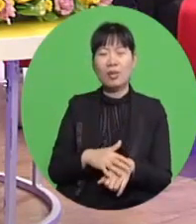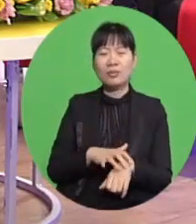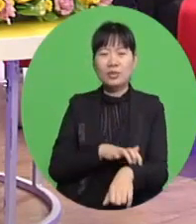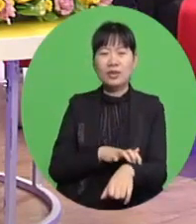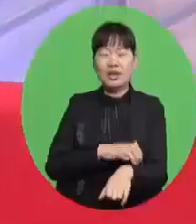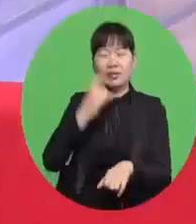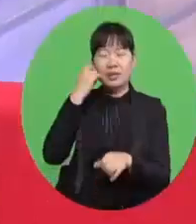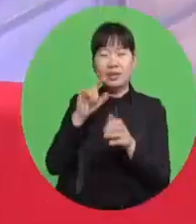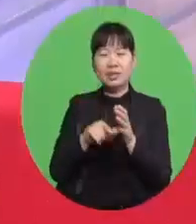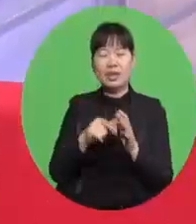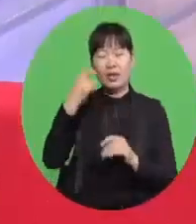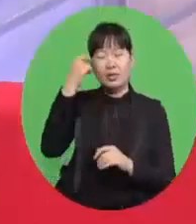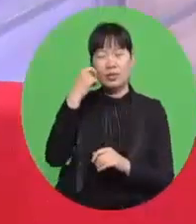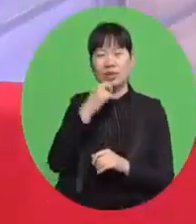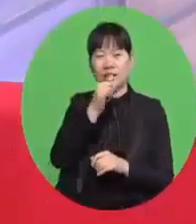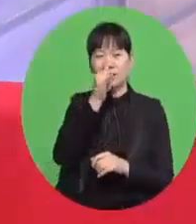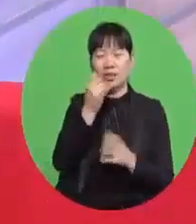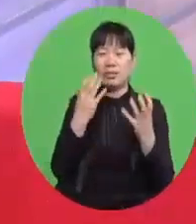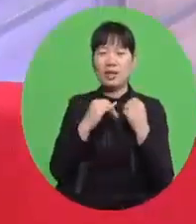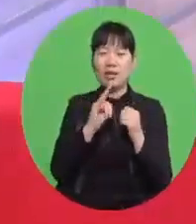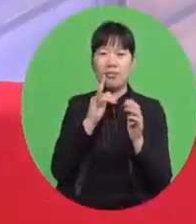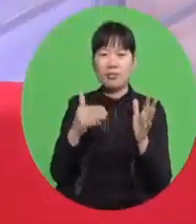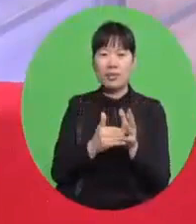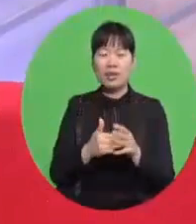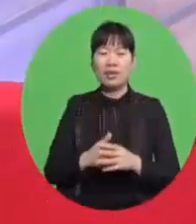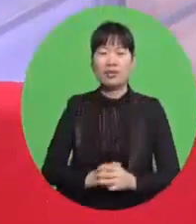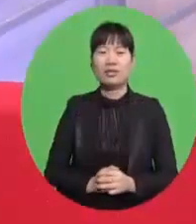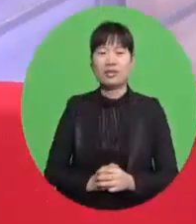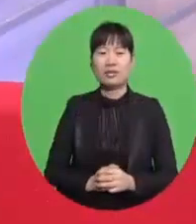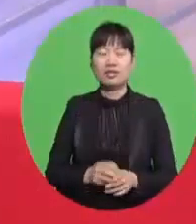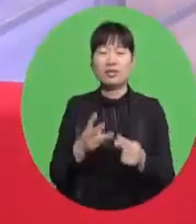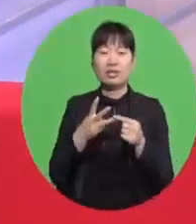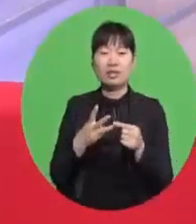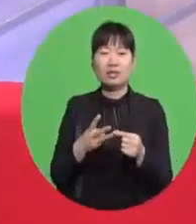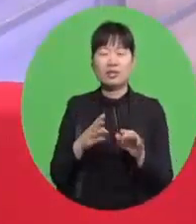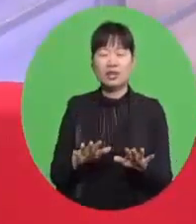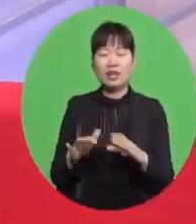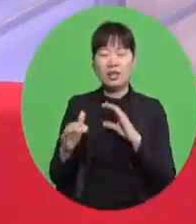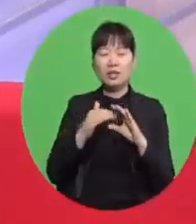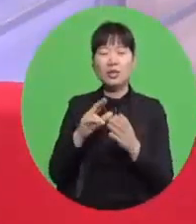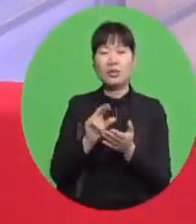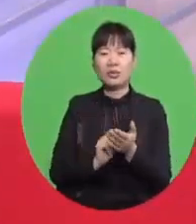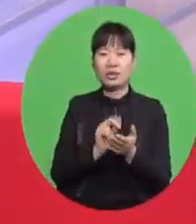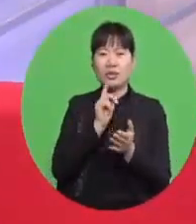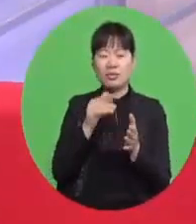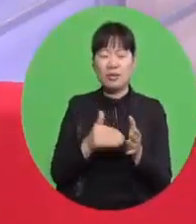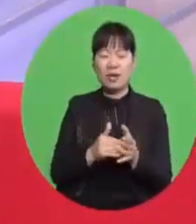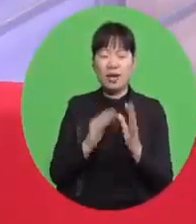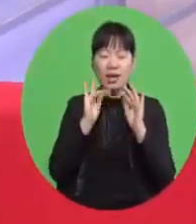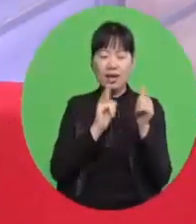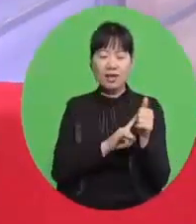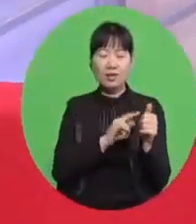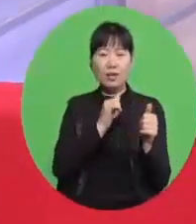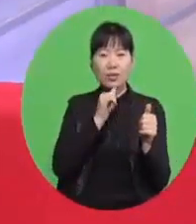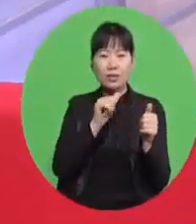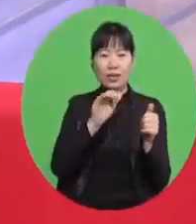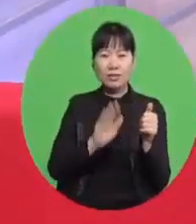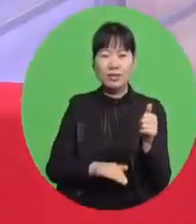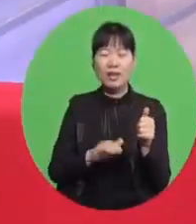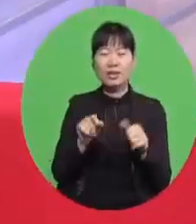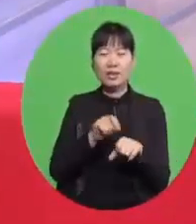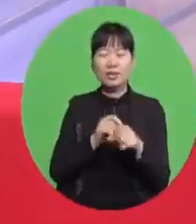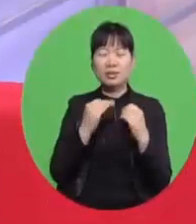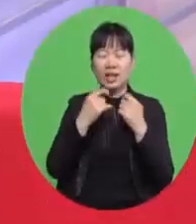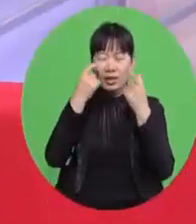때도 좀 징징거리는 경우들이 많고요. 미친다고 그러죠? 네. 네, 또 세 번째는 의사소통의 문제인데 어린아이들, 5세 미만의 아이들이 특히